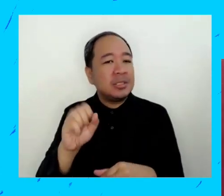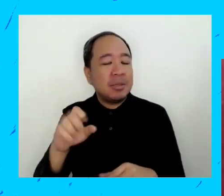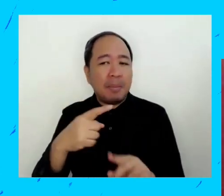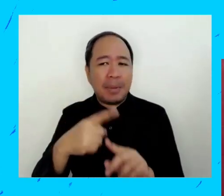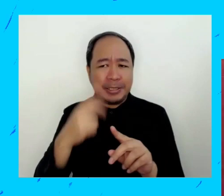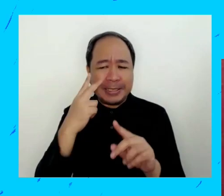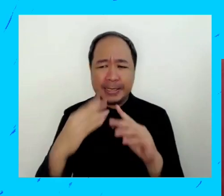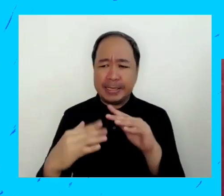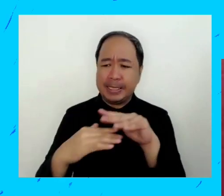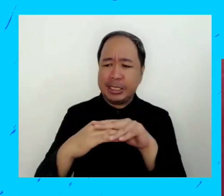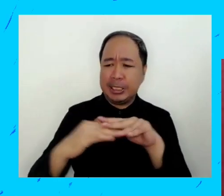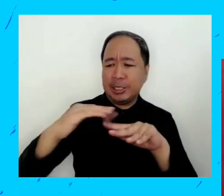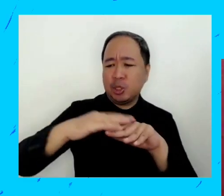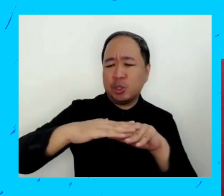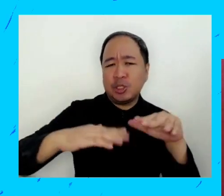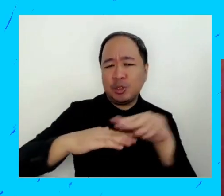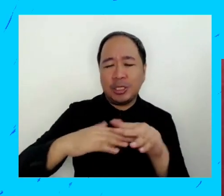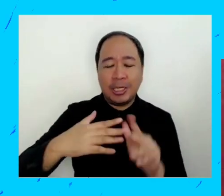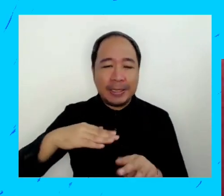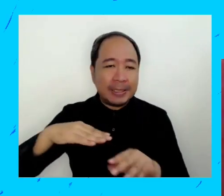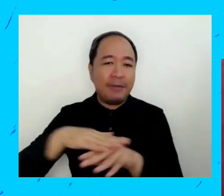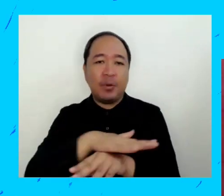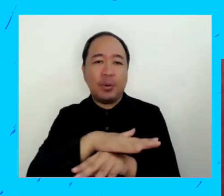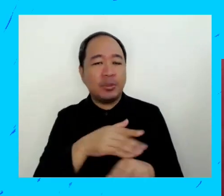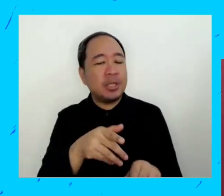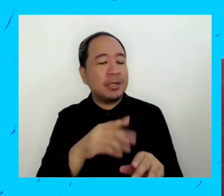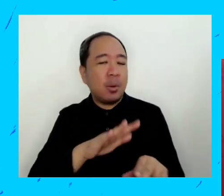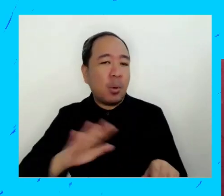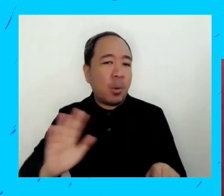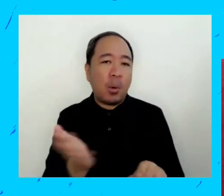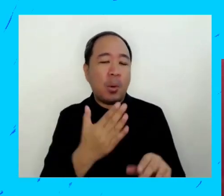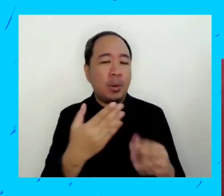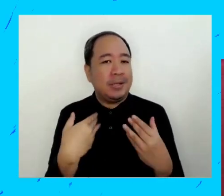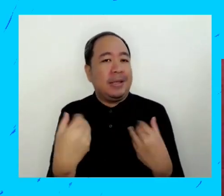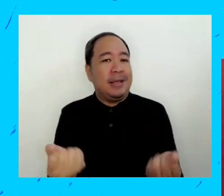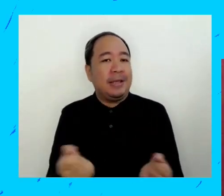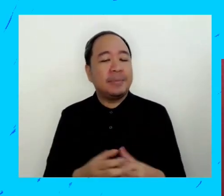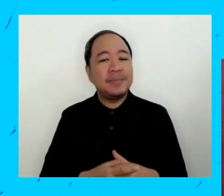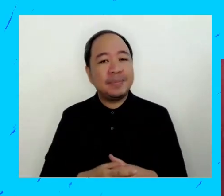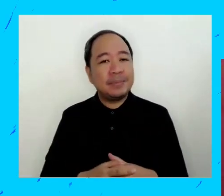sexualité en intersection avec d'autres thèmes.